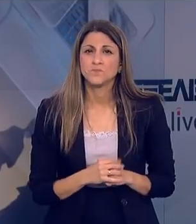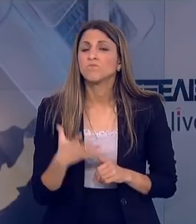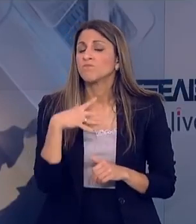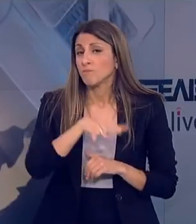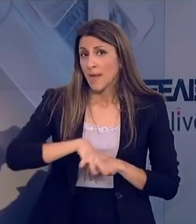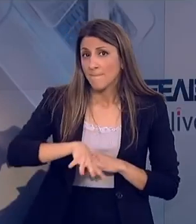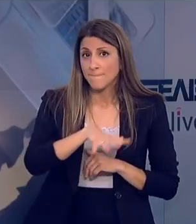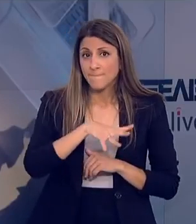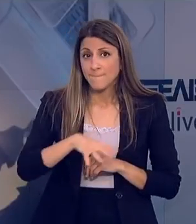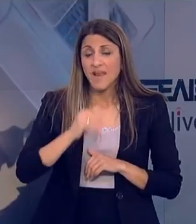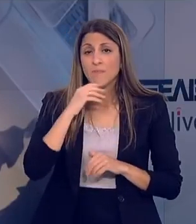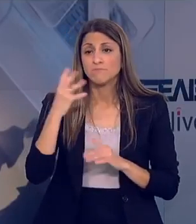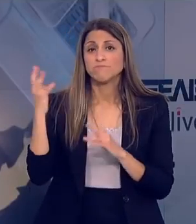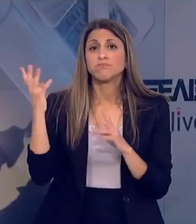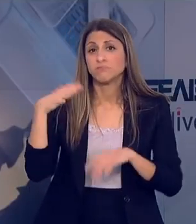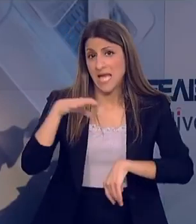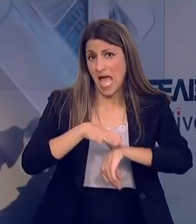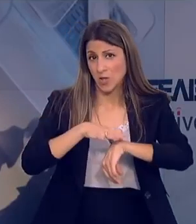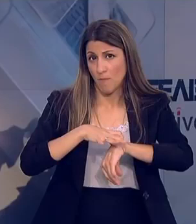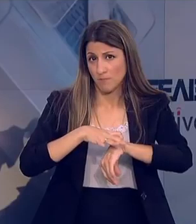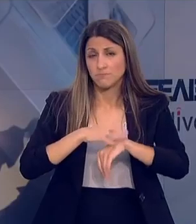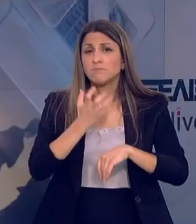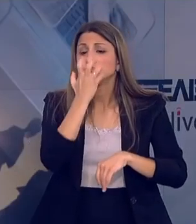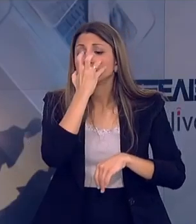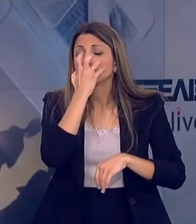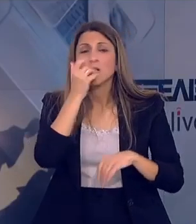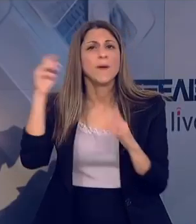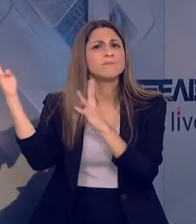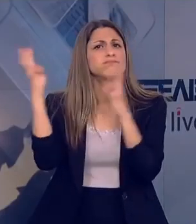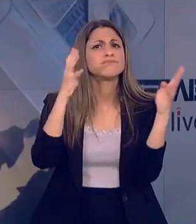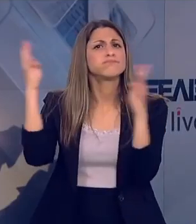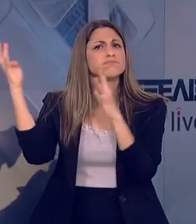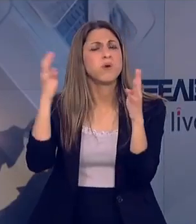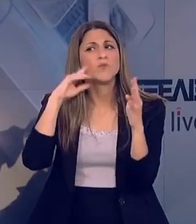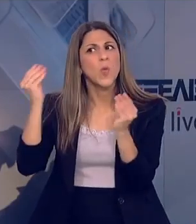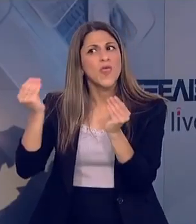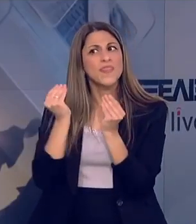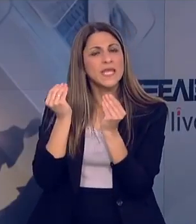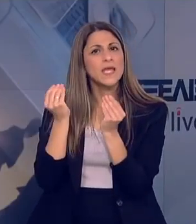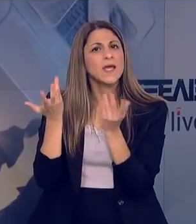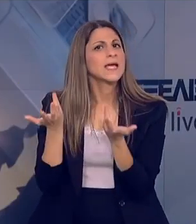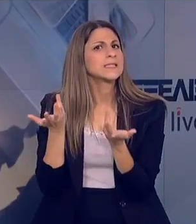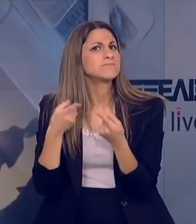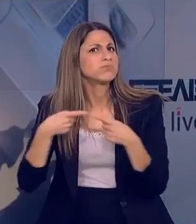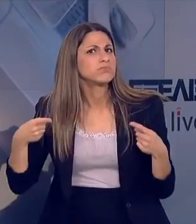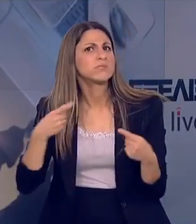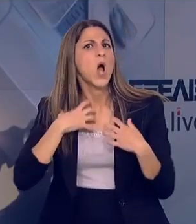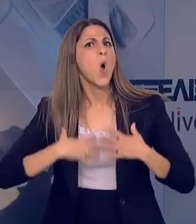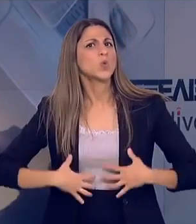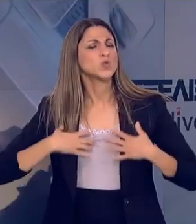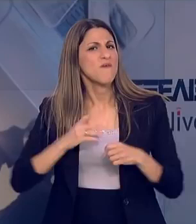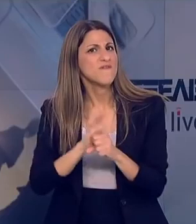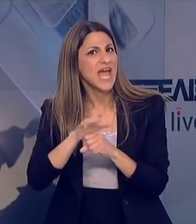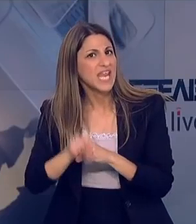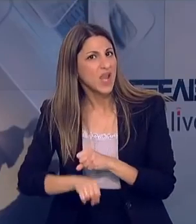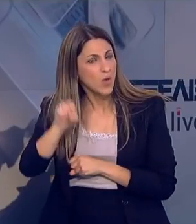θέση με την οποία αερίζονται οι ασθενείς οι οποίοι διασωληνώνται στις μονάδες, έχει υποτεθεί ότι μπορεί να επηρεάσει την οπτική τους οξύτητα. Θεωρώ ότι